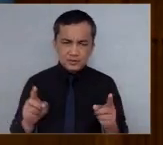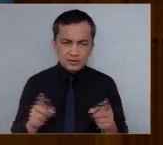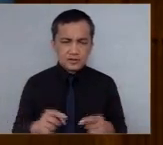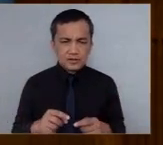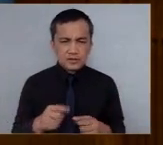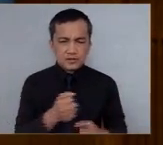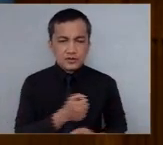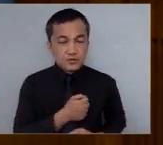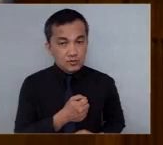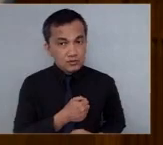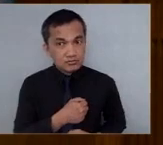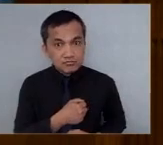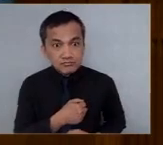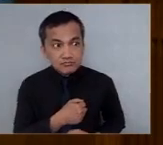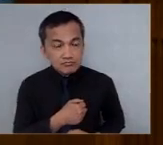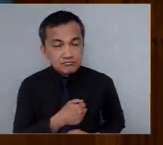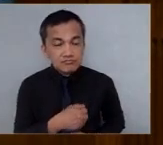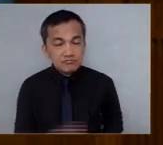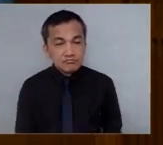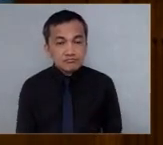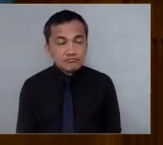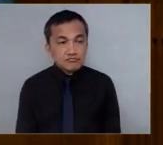naman yung